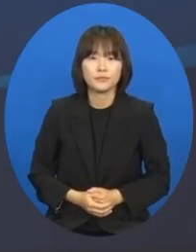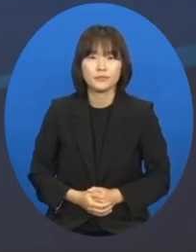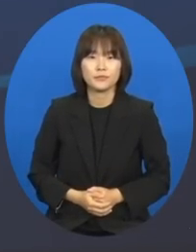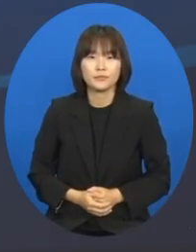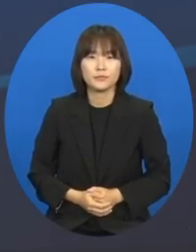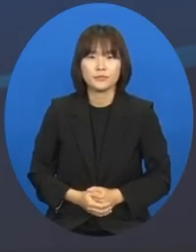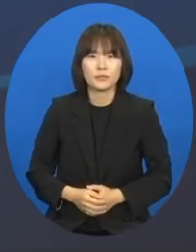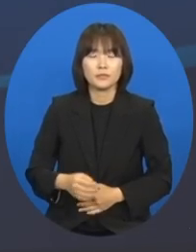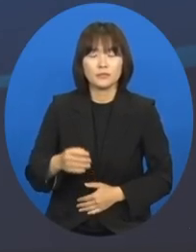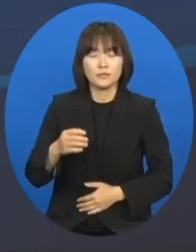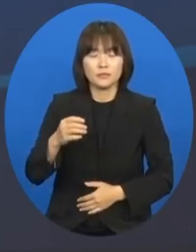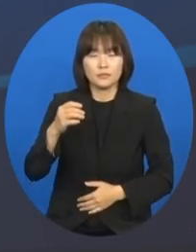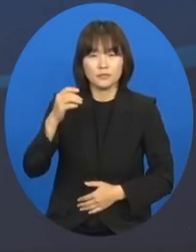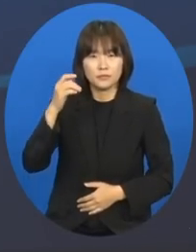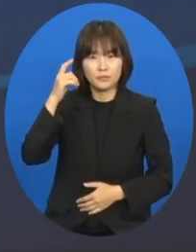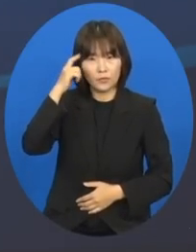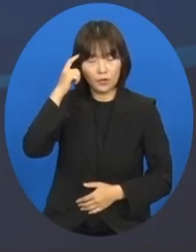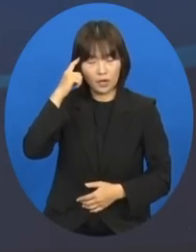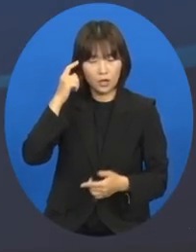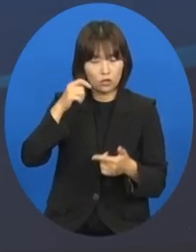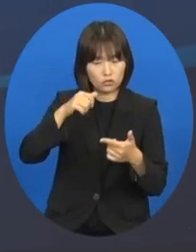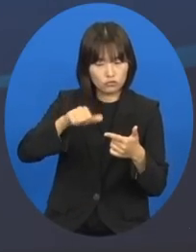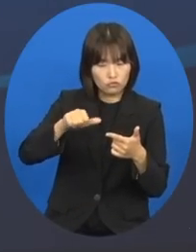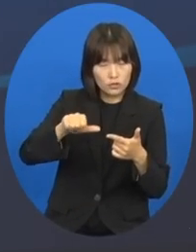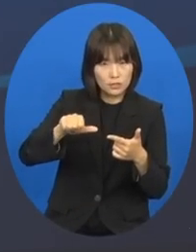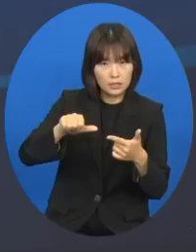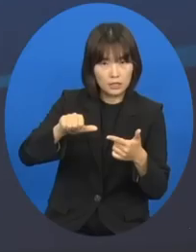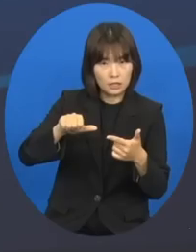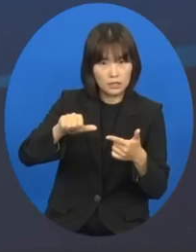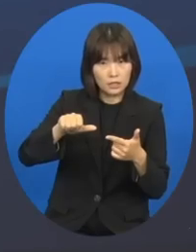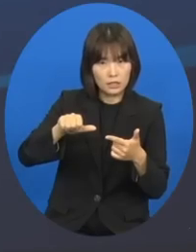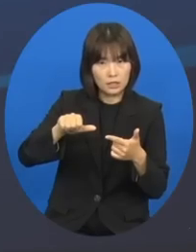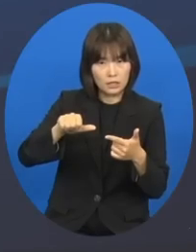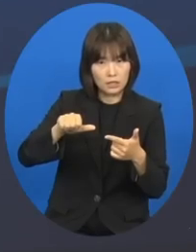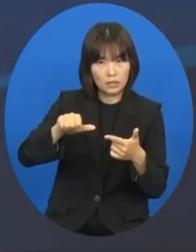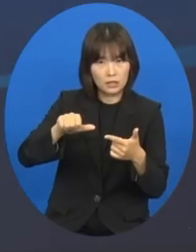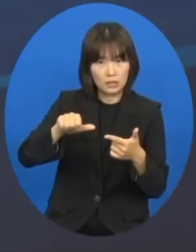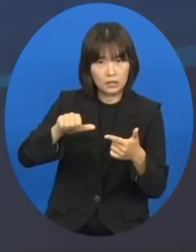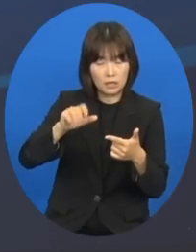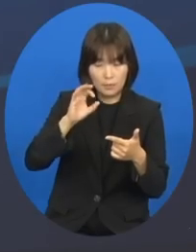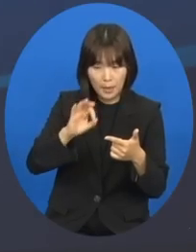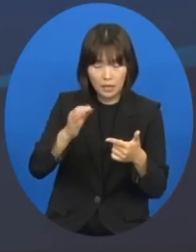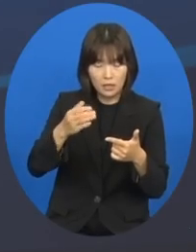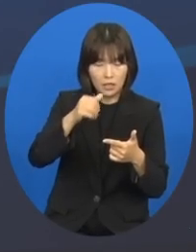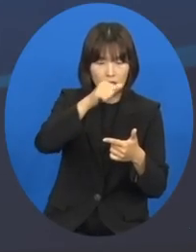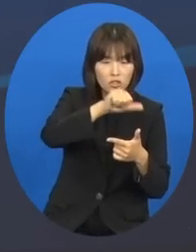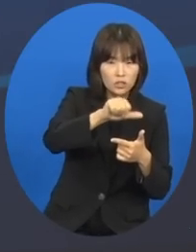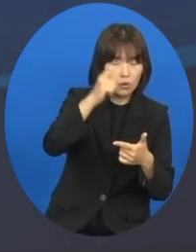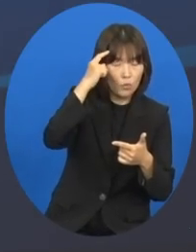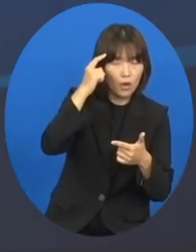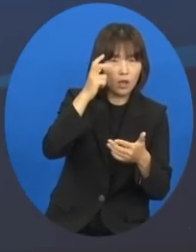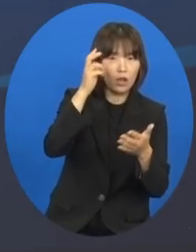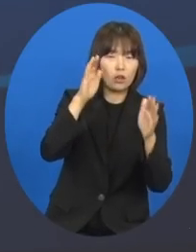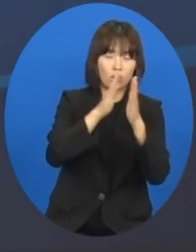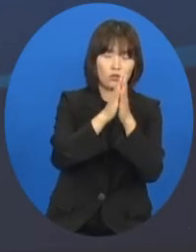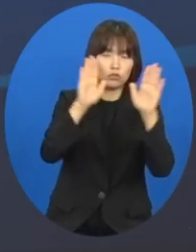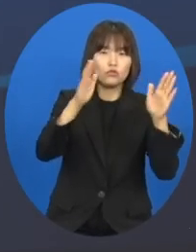첫째는 둘째를 우리가 봤는데 왜 첫째는 율법적인 아이가 되었는가